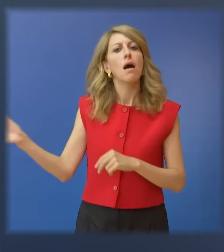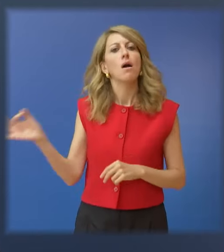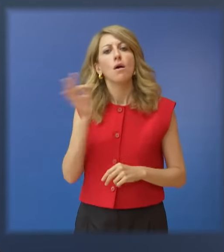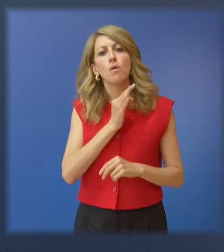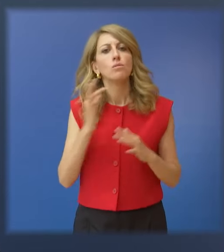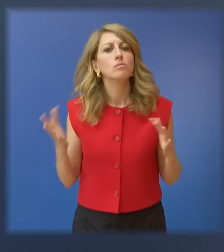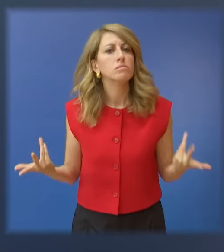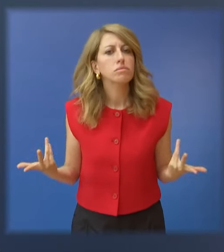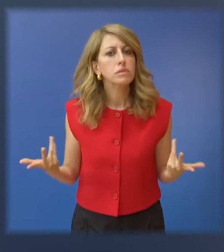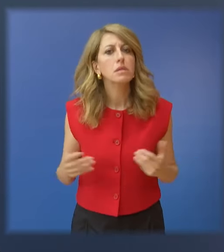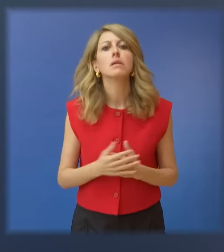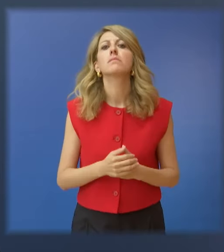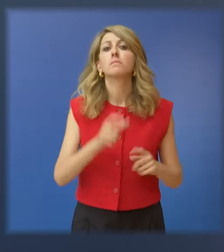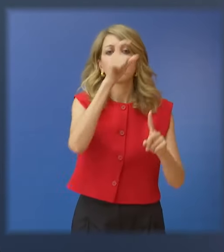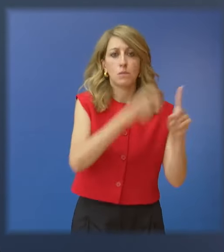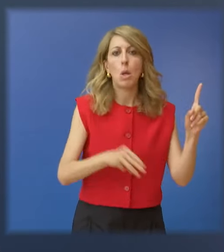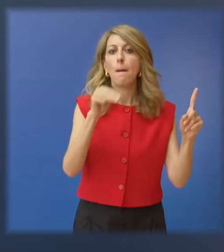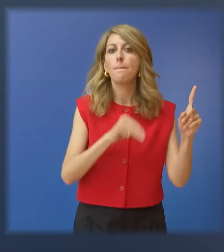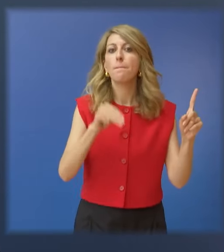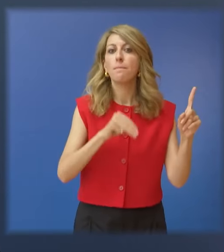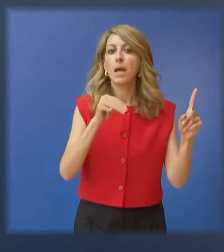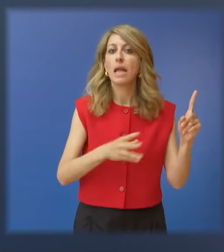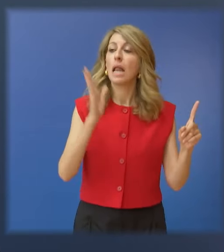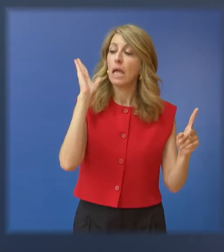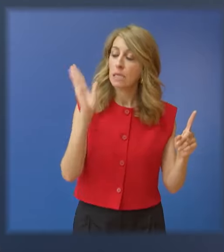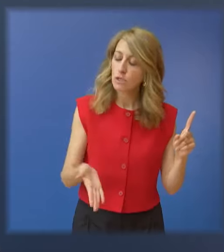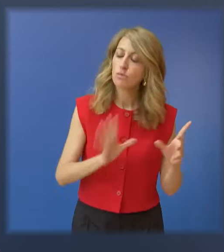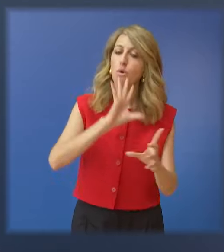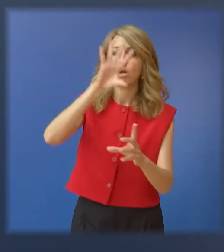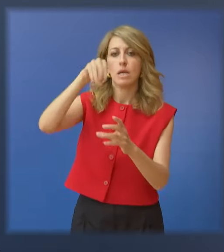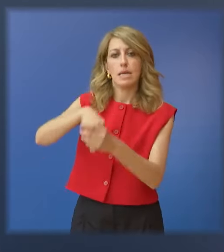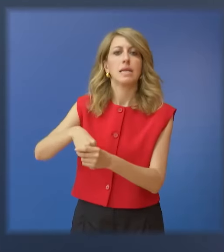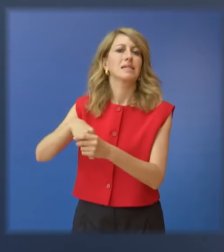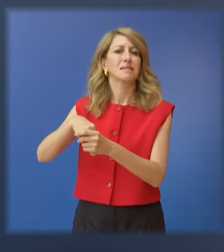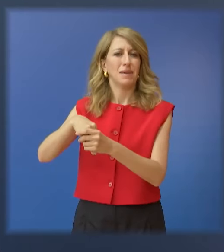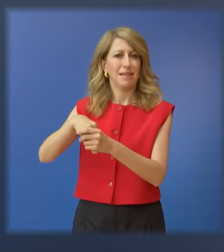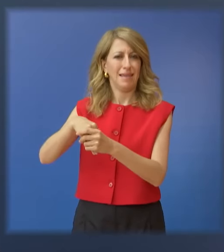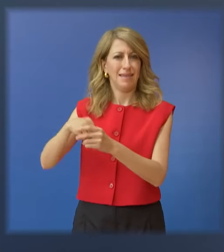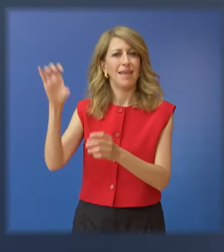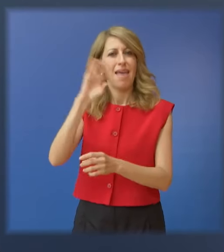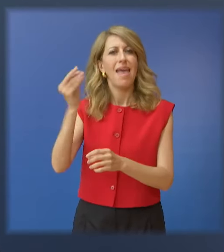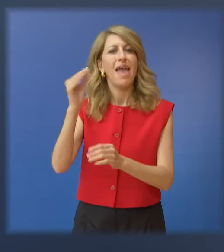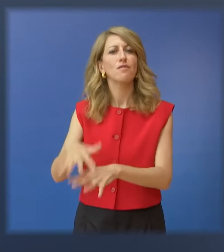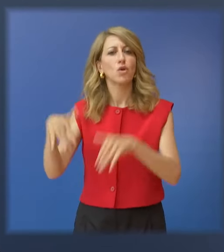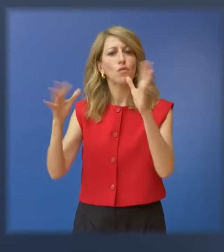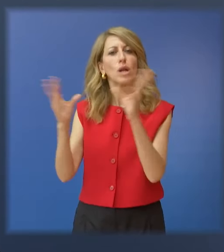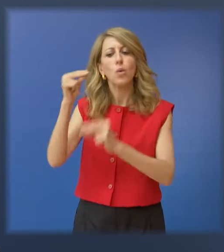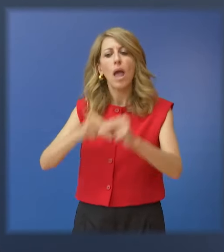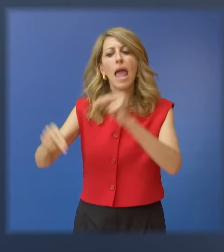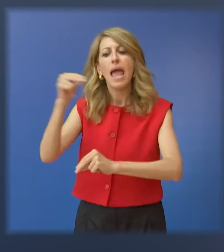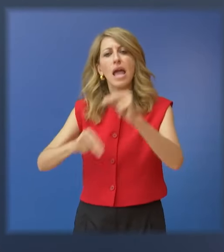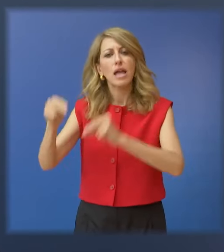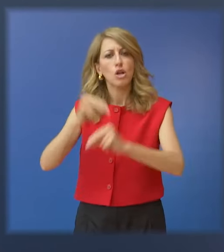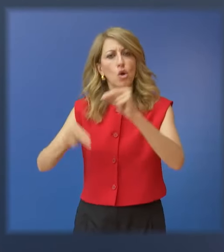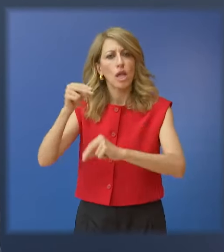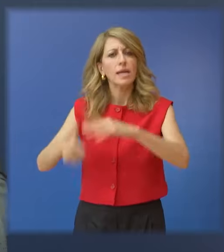σχετικά με τη μν συμμετοχή του φρέντι μπλέρ σε σοκοκου εκλογές για την ανάδειξη αντιπροέδρων του ευρωπαϊκού λαϊκού κόμματος ε